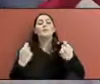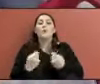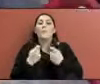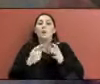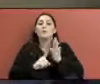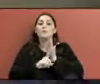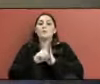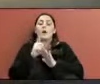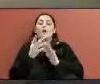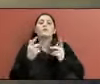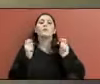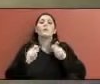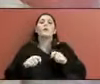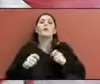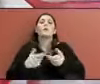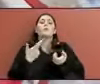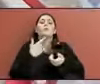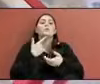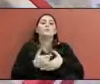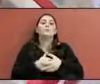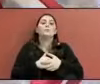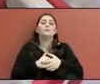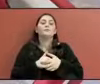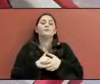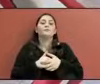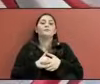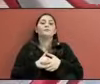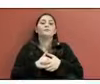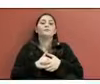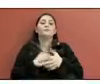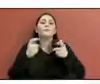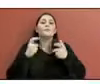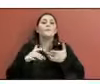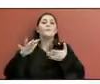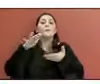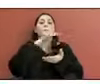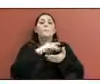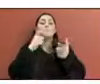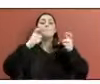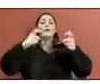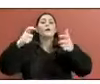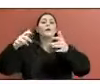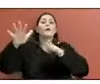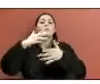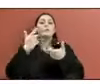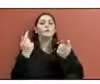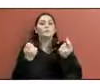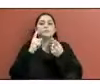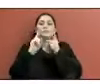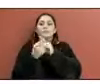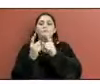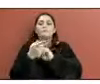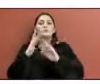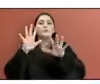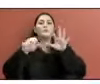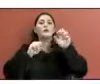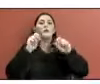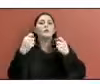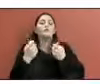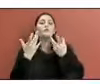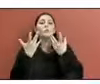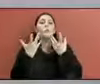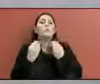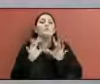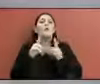yüzden aynı anda mekanda bulunma sayısını sınırladık ve 10-12'ye çektik. Ama oradaki arkadaşlar